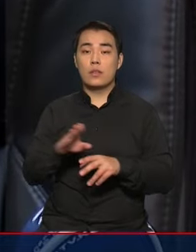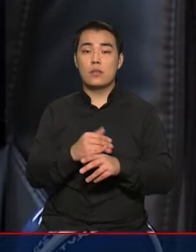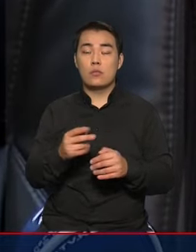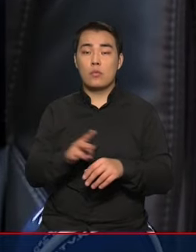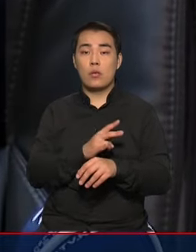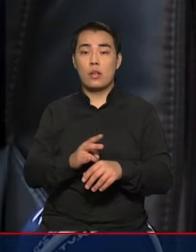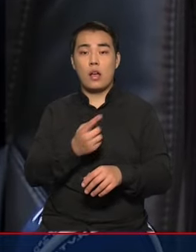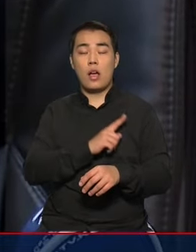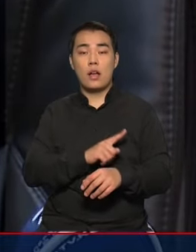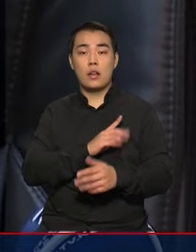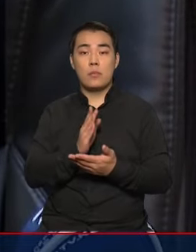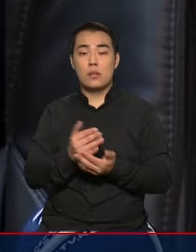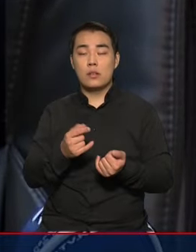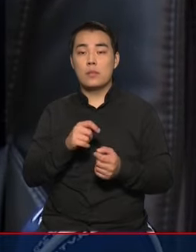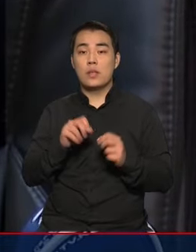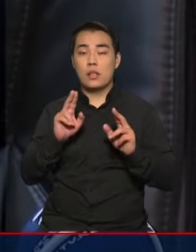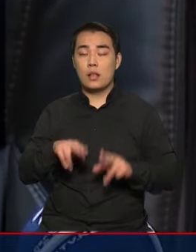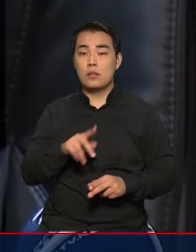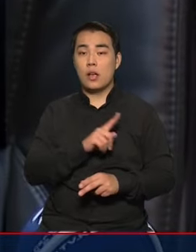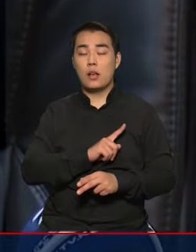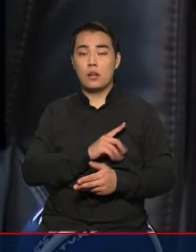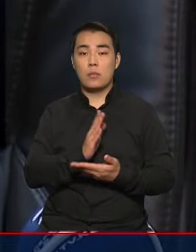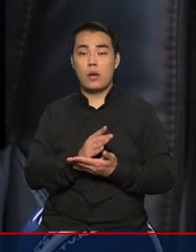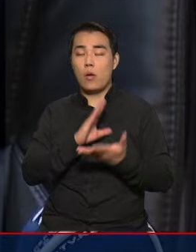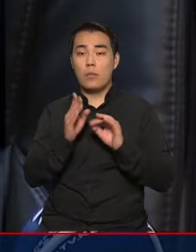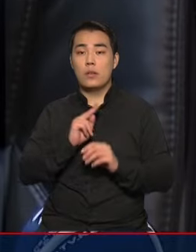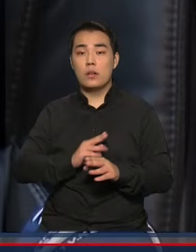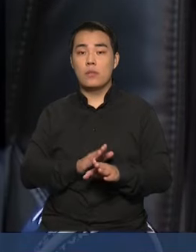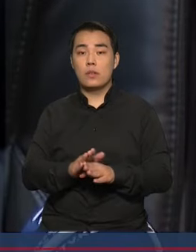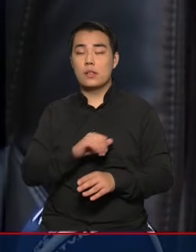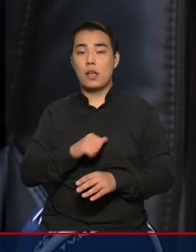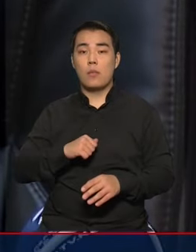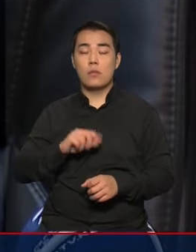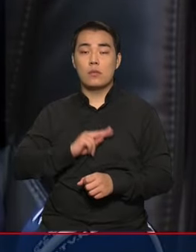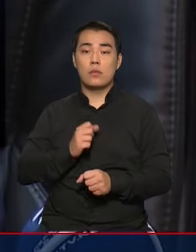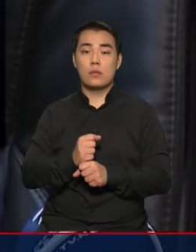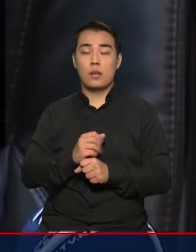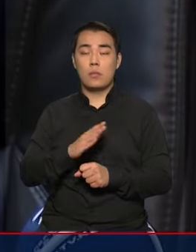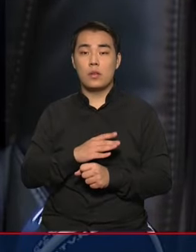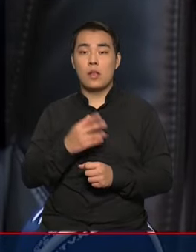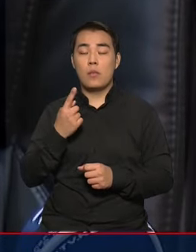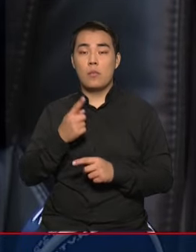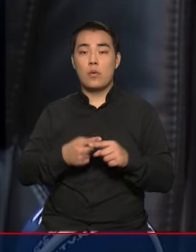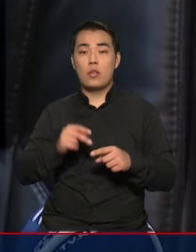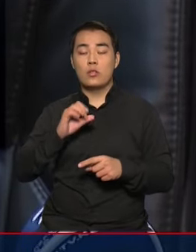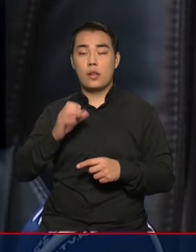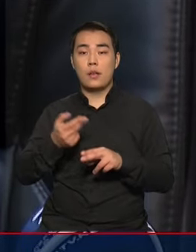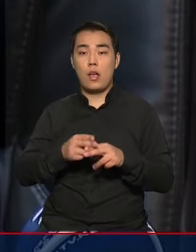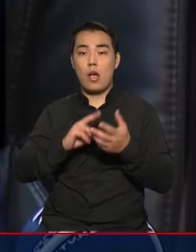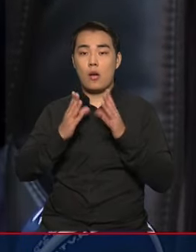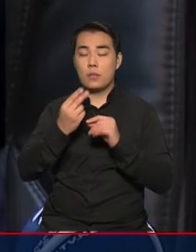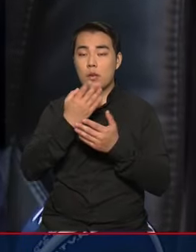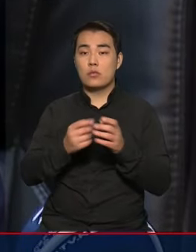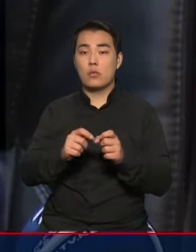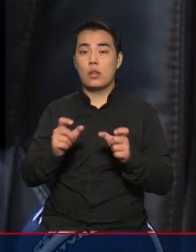мезгілде күзетіледі, арнайы күзетші отырады. Олар өздеріне жүктелген жұмыстарын тиісті деңгейде орындады. Жарты сағат ішінде жауапты қызметкерлер осы